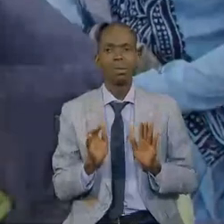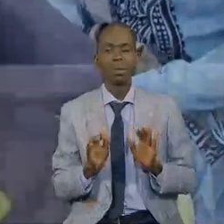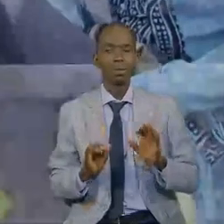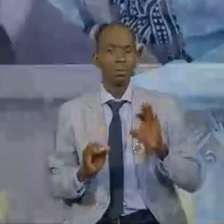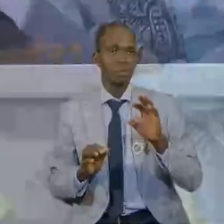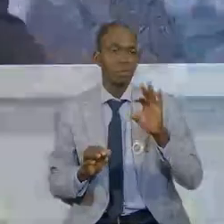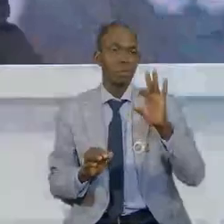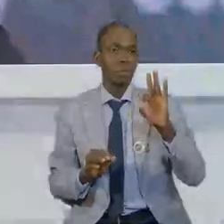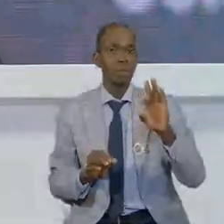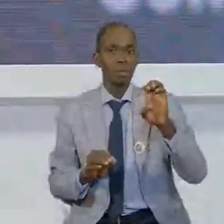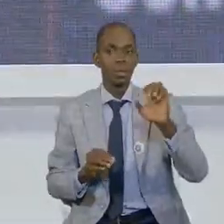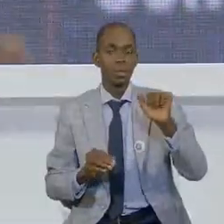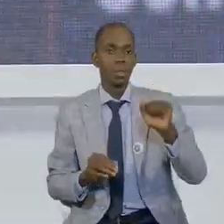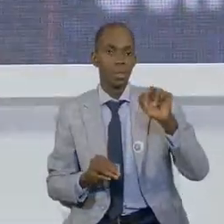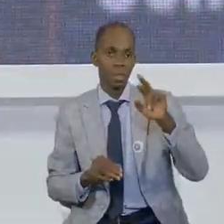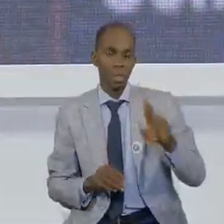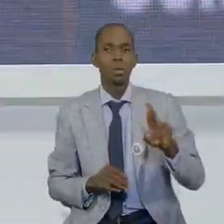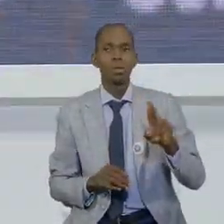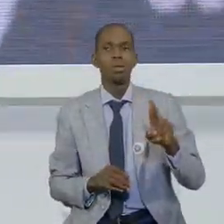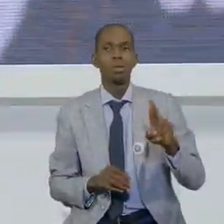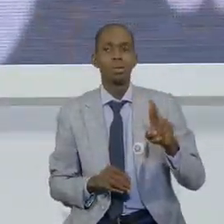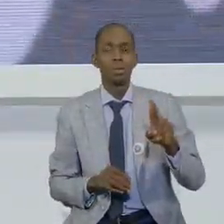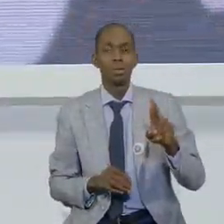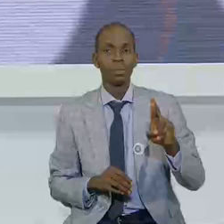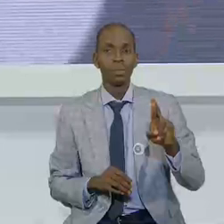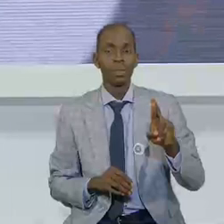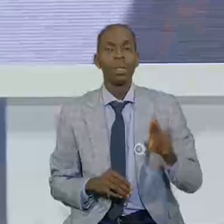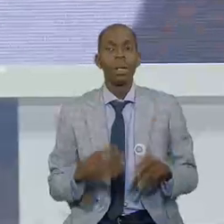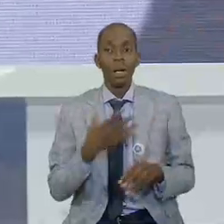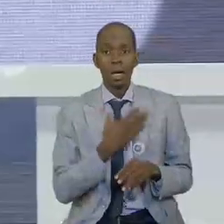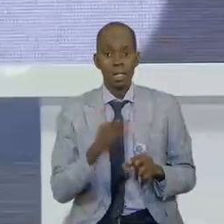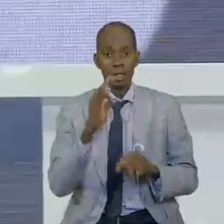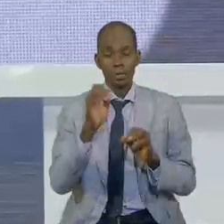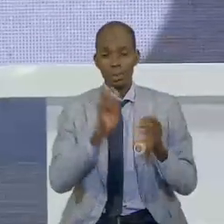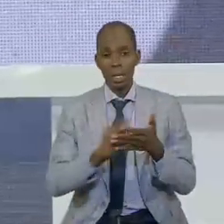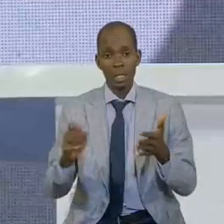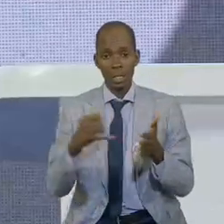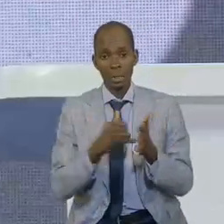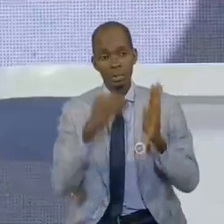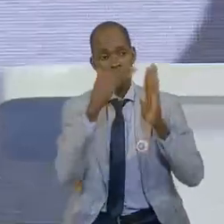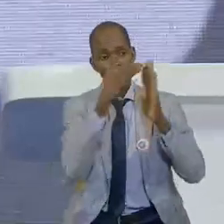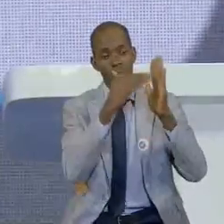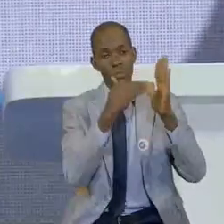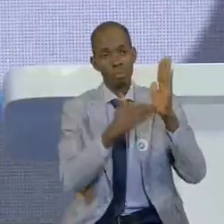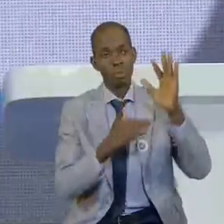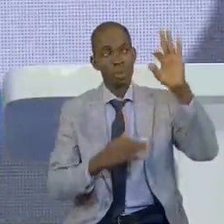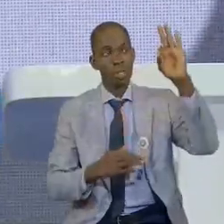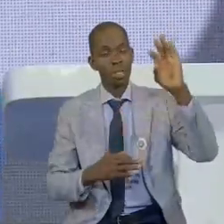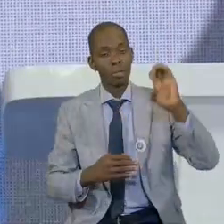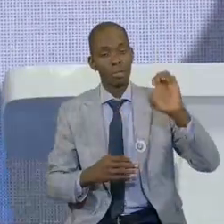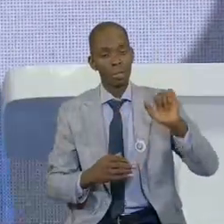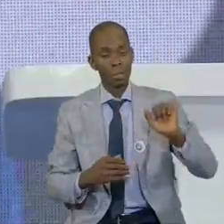F-E-A-R in English. En anglais, F-E-A-R. And when you write that out, faithless